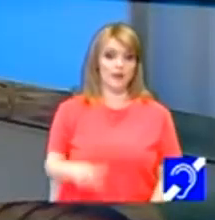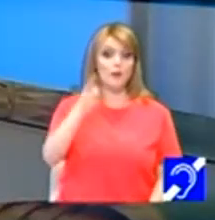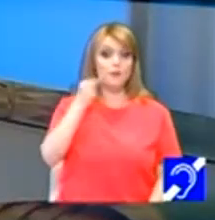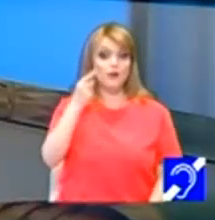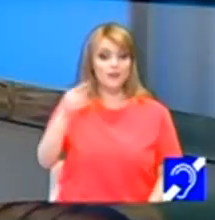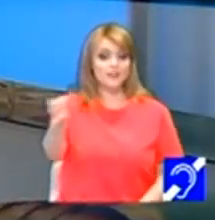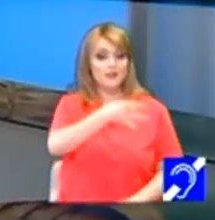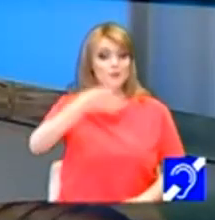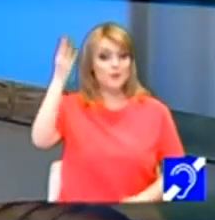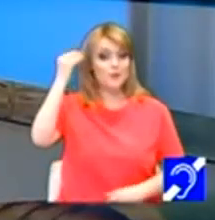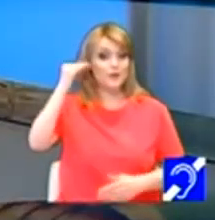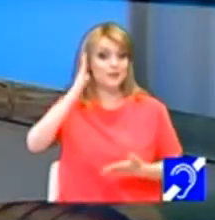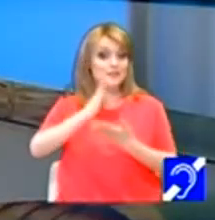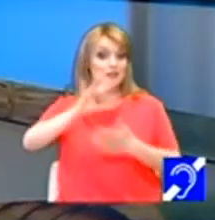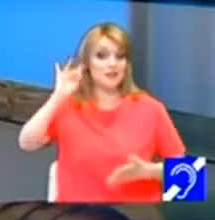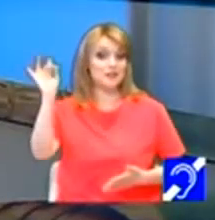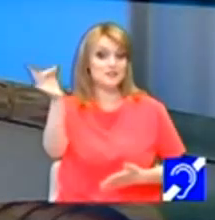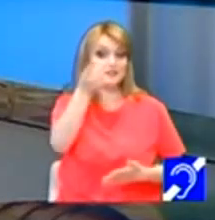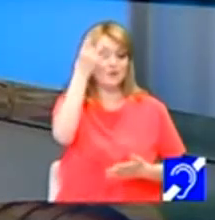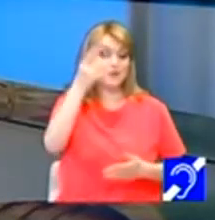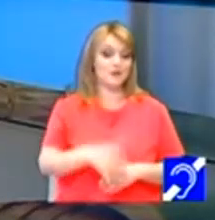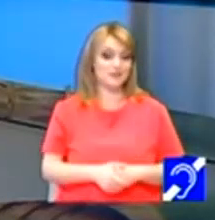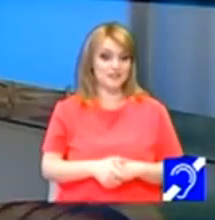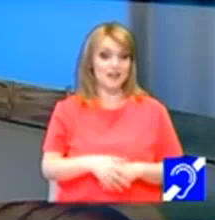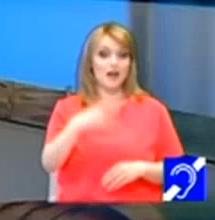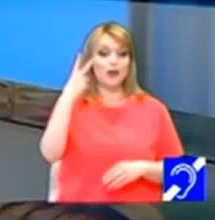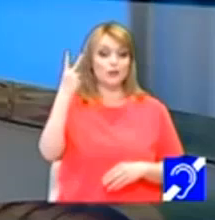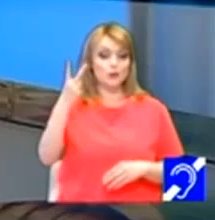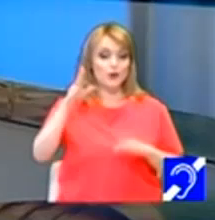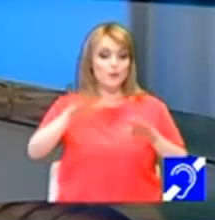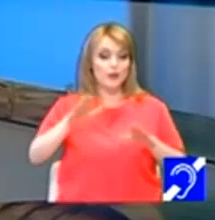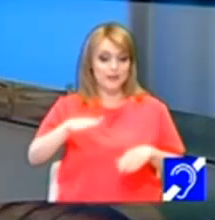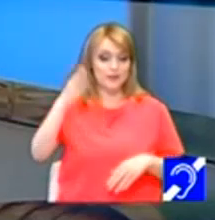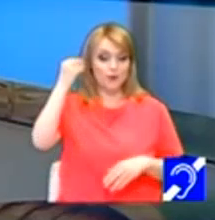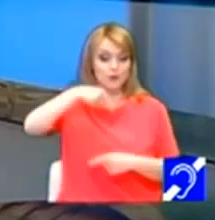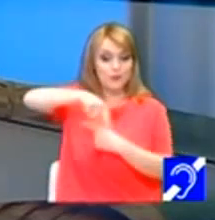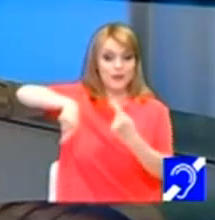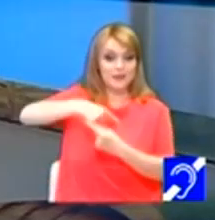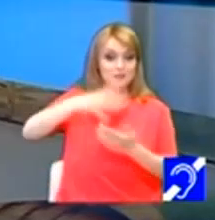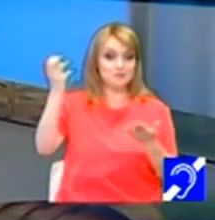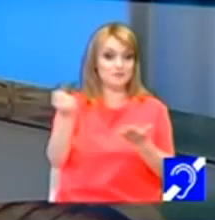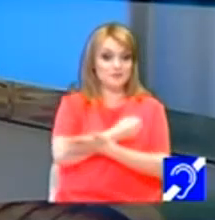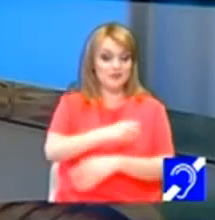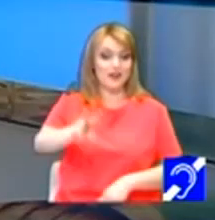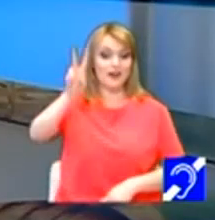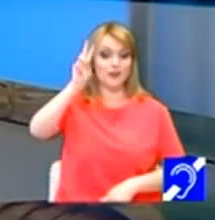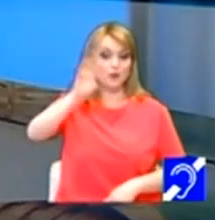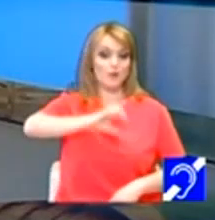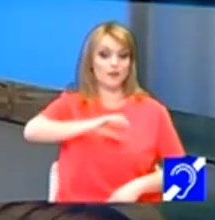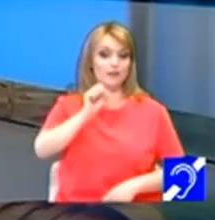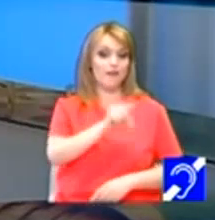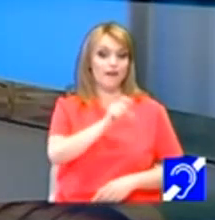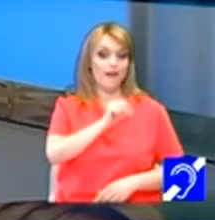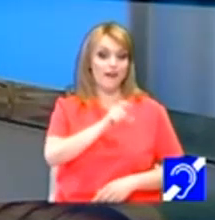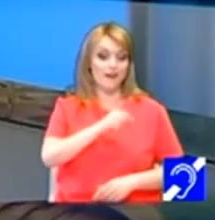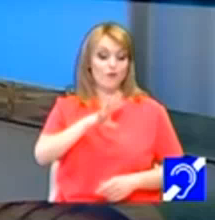din Republica Moldova cucerește noi piețe. Doi producători autohtoni au obținut medalii de aur, argint și bronz la prestigiosul concurs internațional